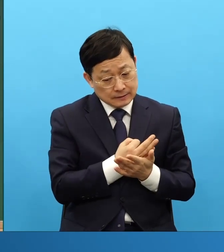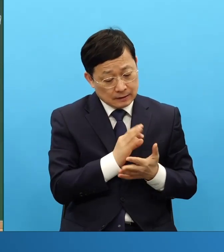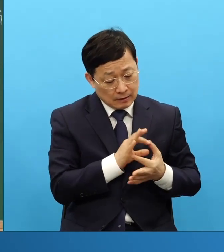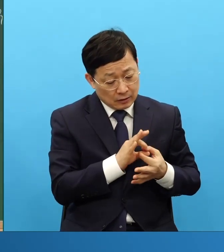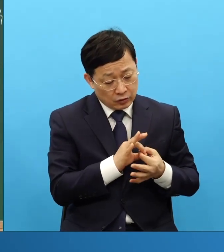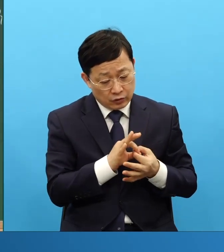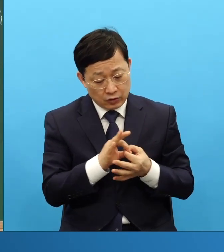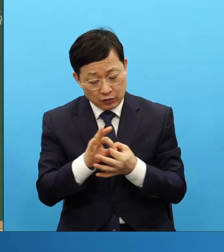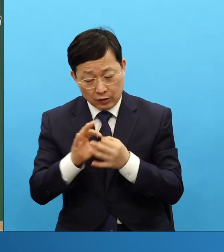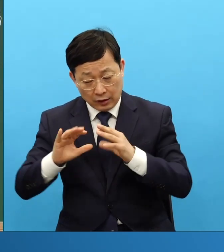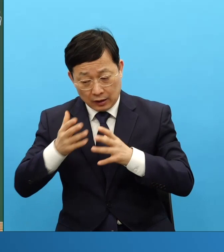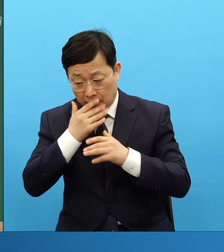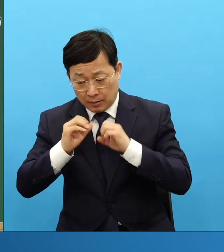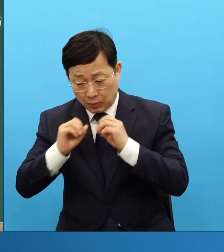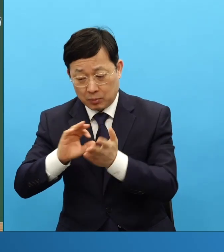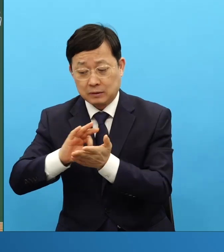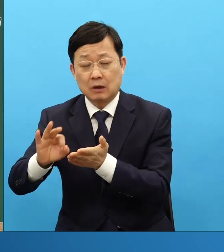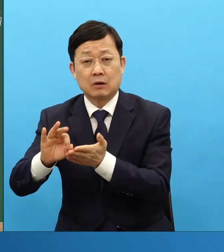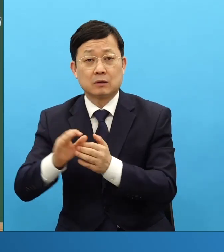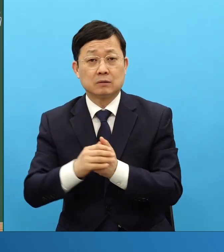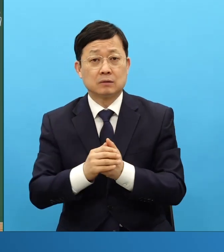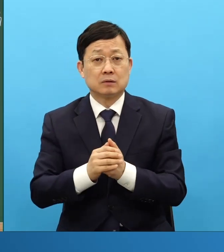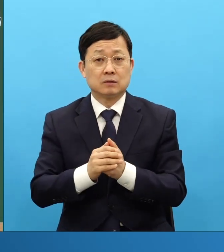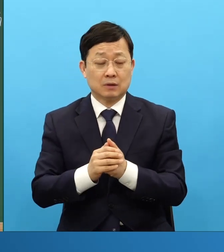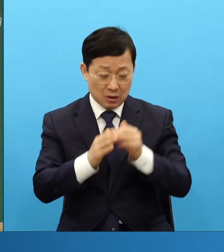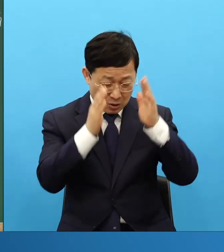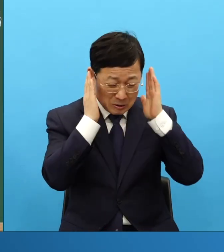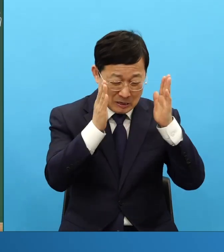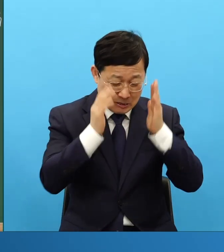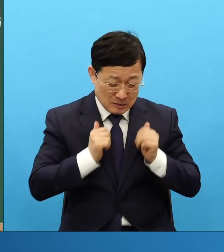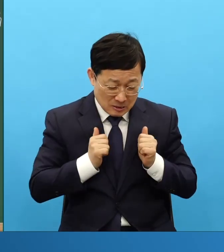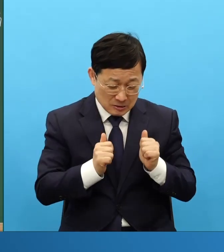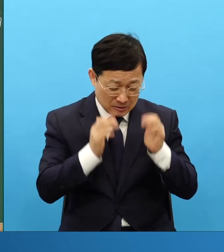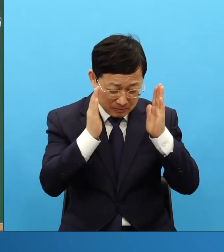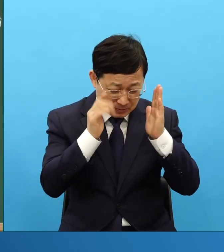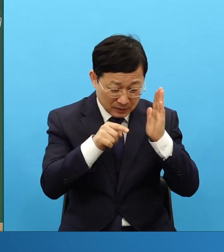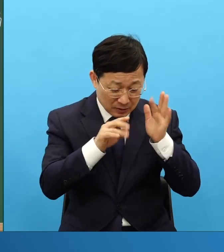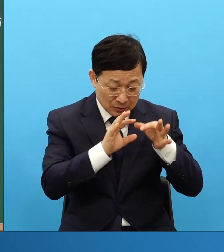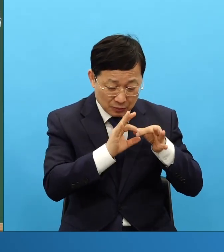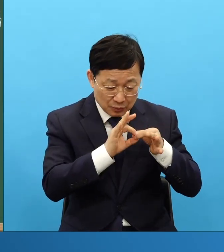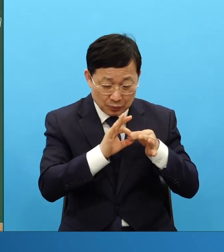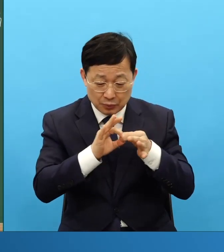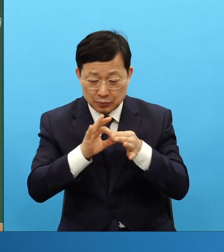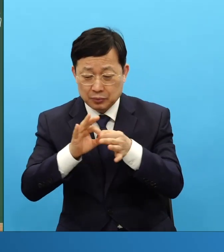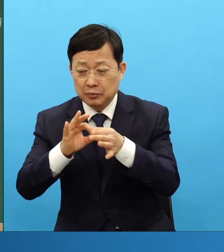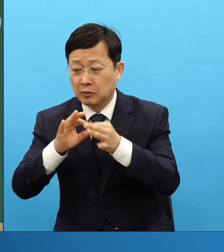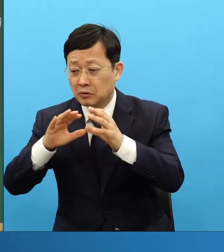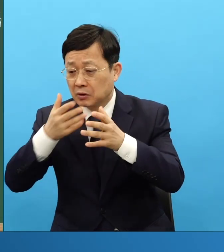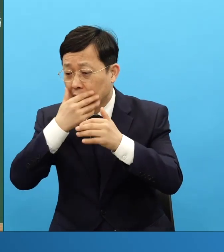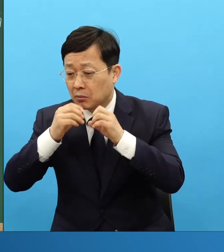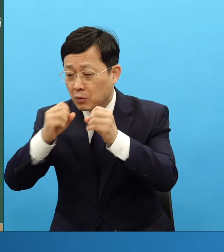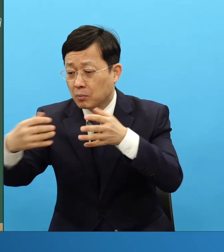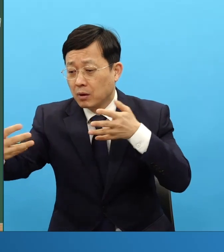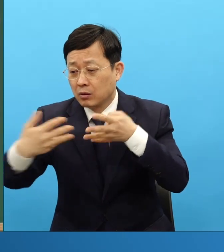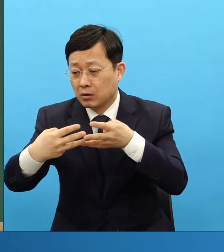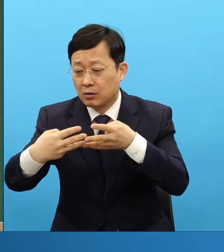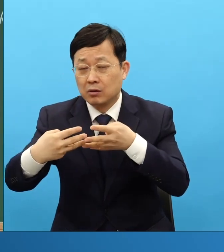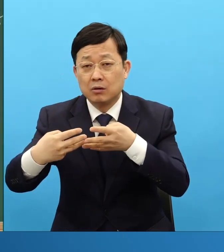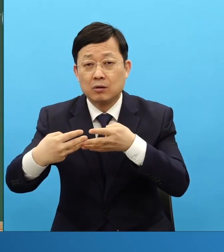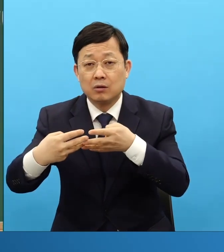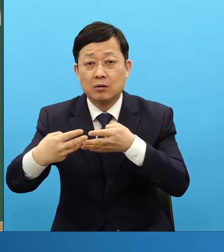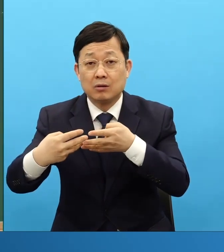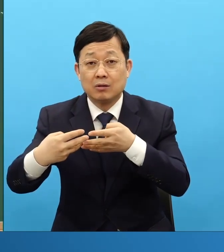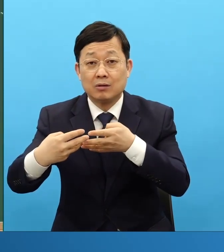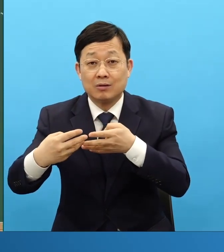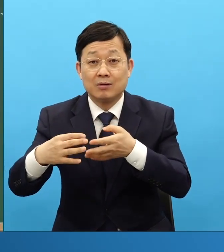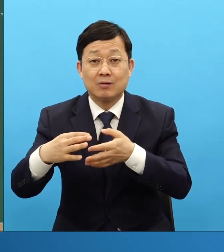be 그렇죠. used for world evangelization. 공부 Isn't that 잘한다는 so? 건 뭐냐? 나의 학업이 세계복음화에 쓰임 받아야 돼요. What does it mean to be good in your studies? That means that your studies should be